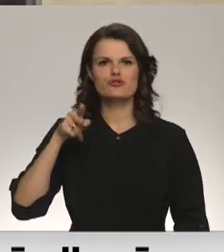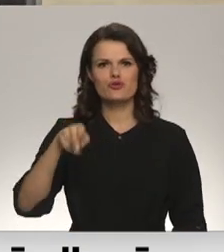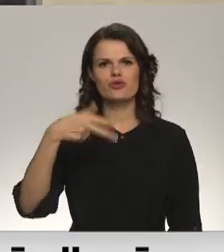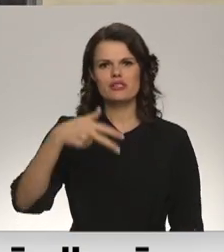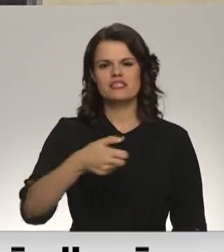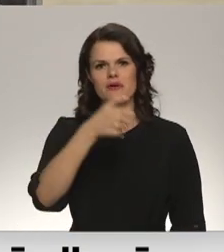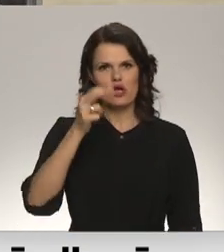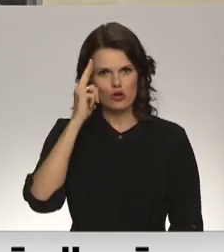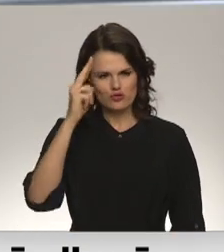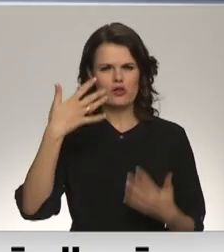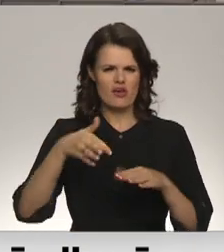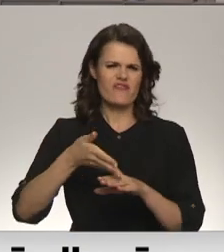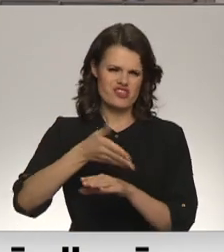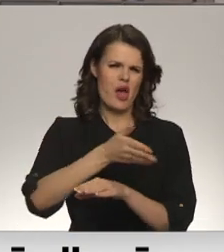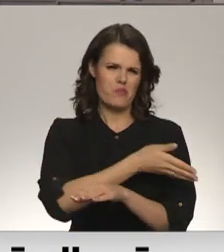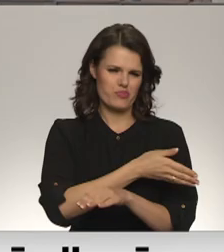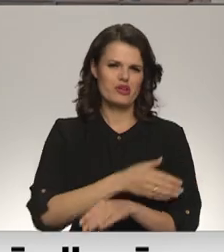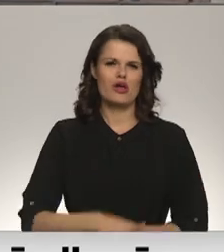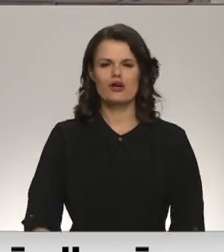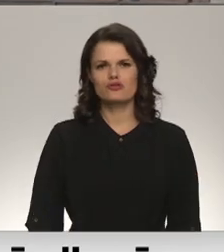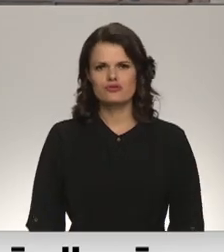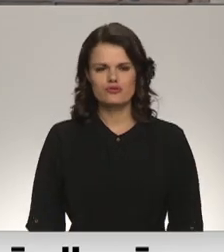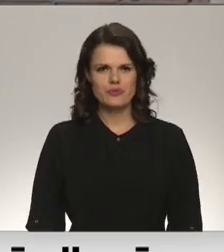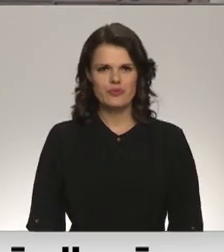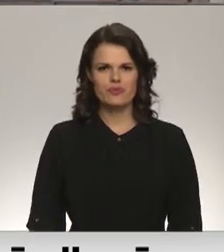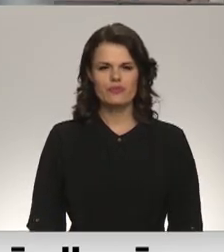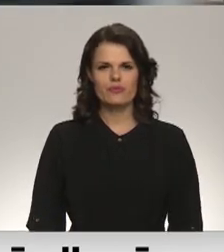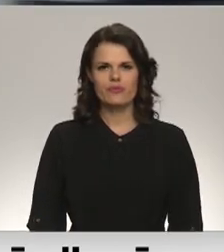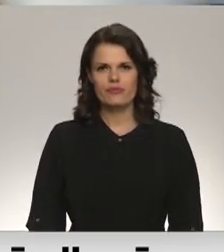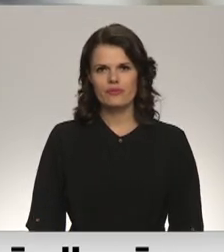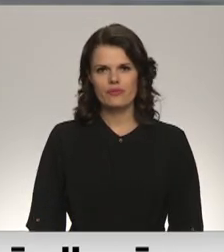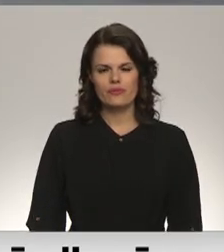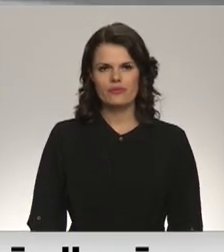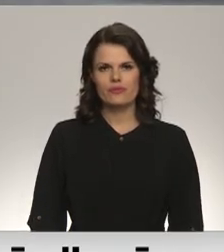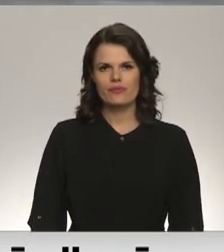solīta jau ne pirmo reizi. Sandra Leitāne, Andris Pāns, Vidzemes televīzija.